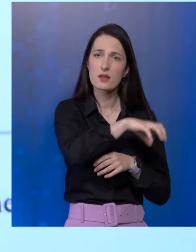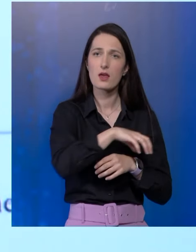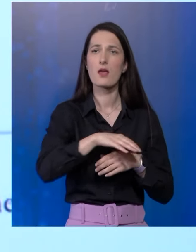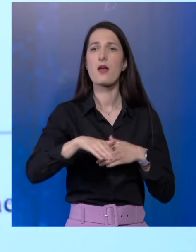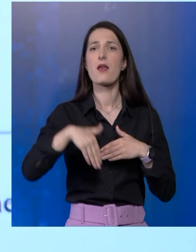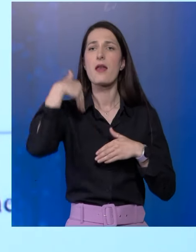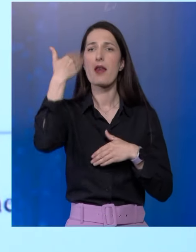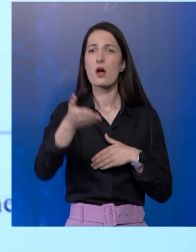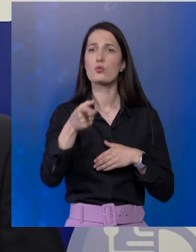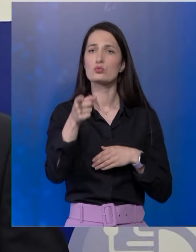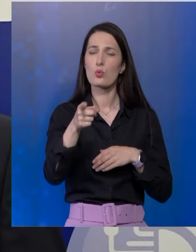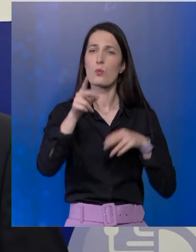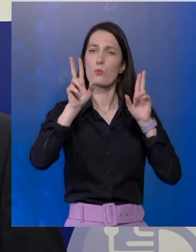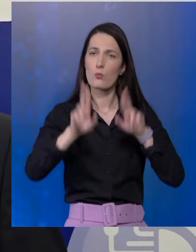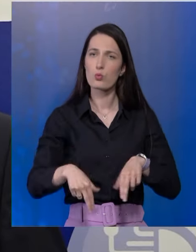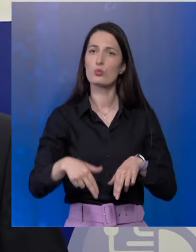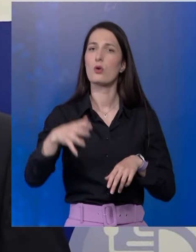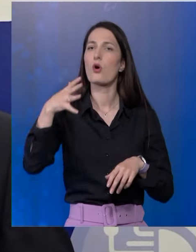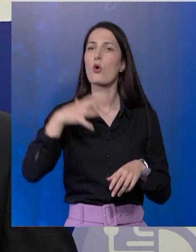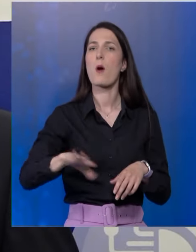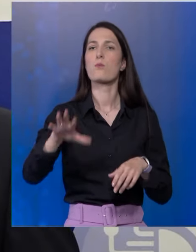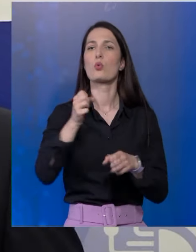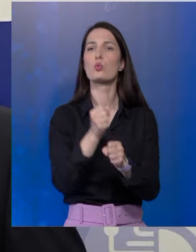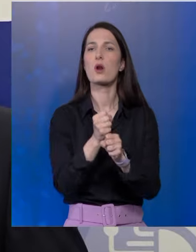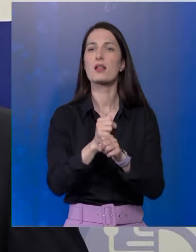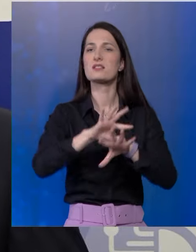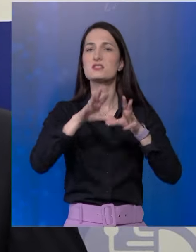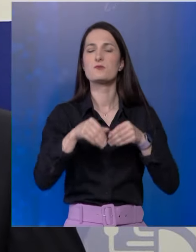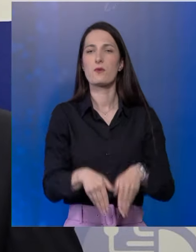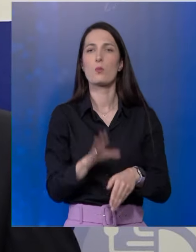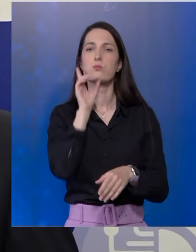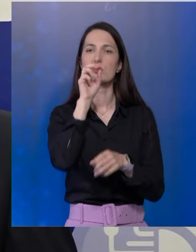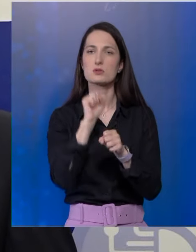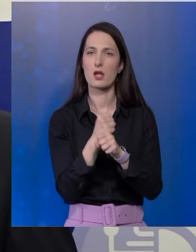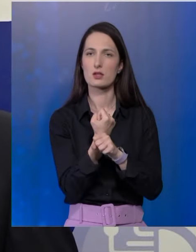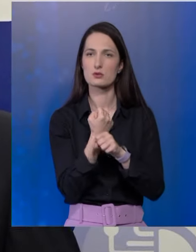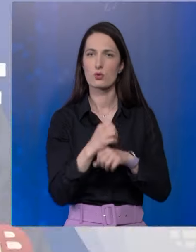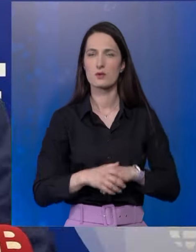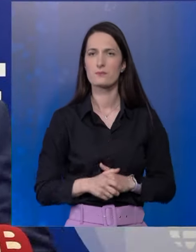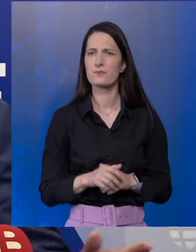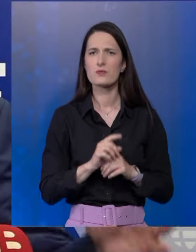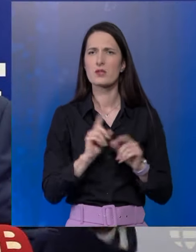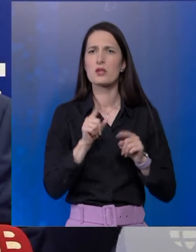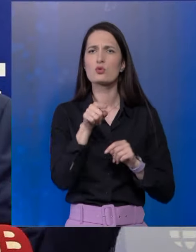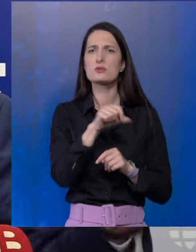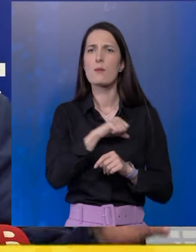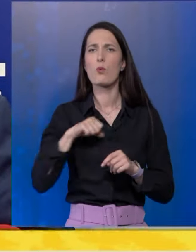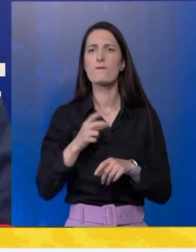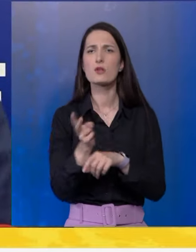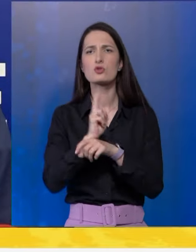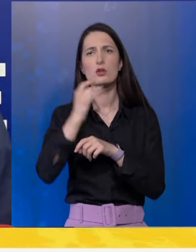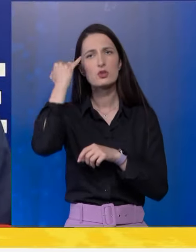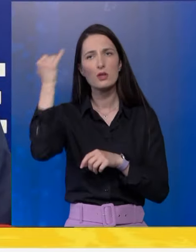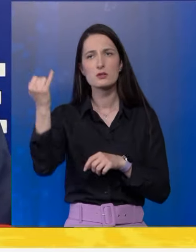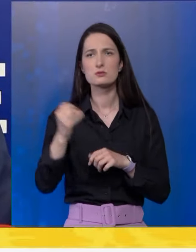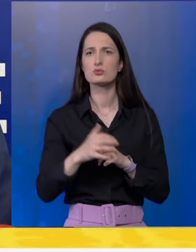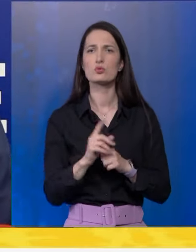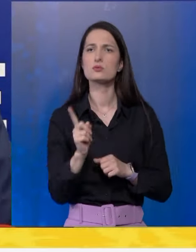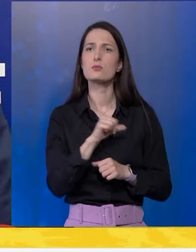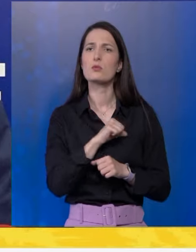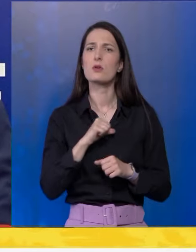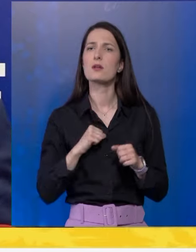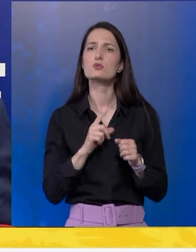širom regije pristupaju ovim bespovratnim sredstvima, napokon to mogu raditi svi iz Bosne i Hercegovine. It's not only about machines. Nije